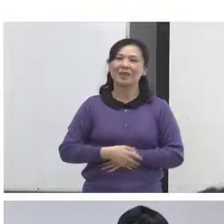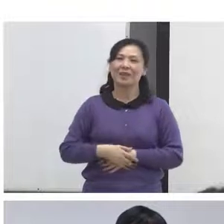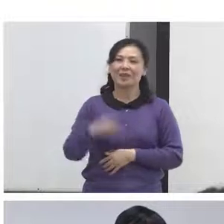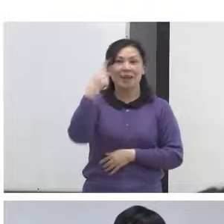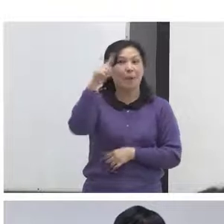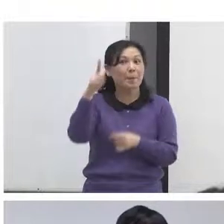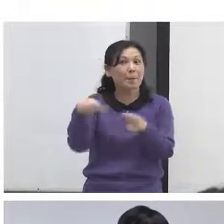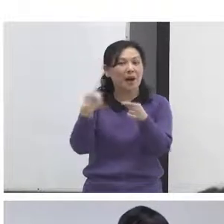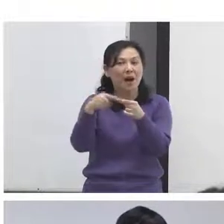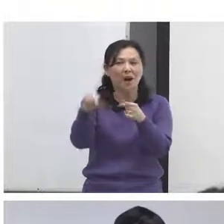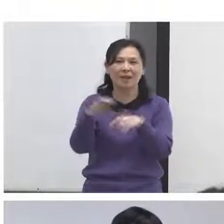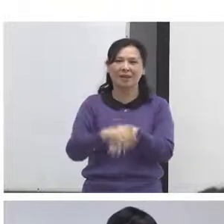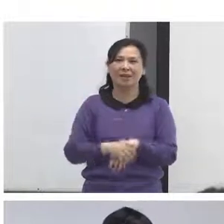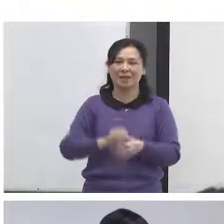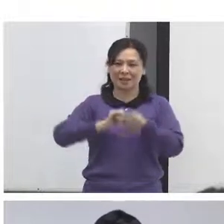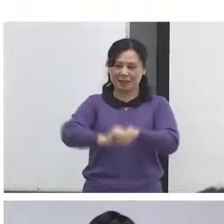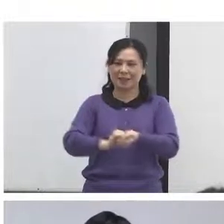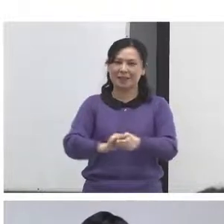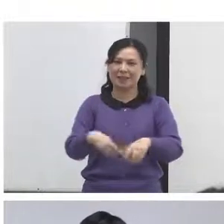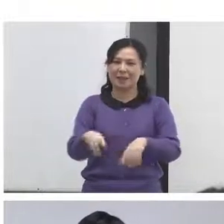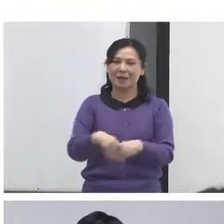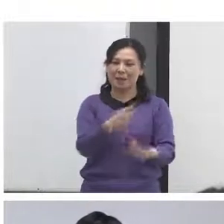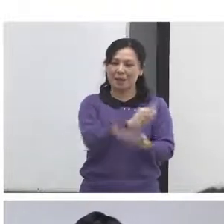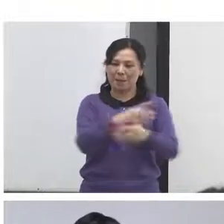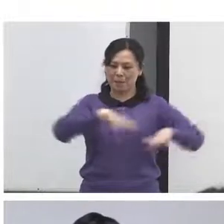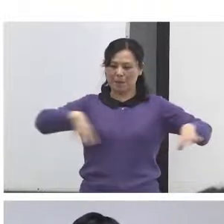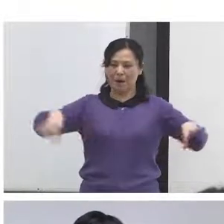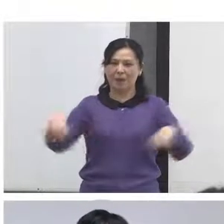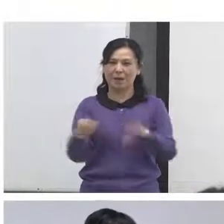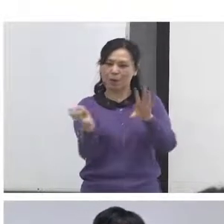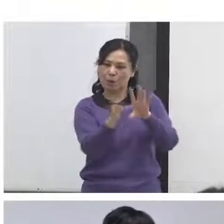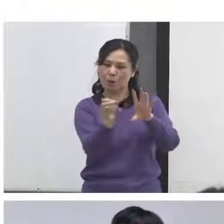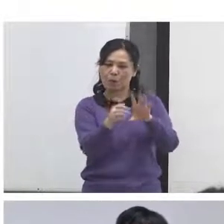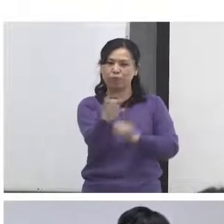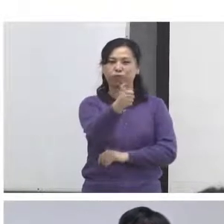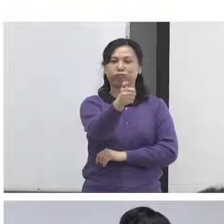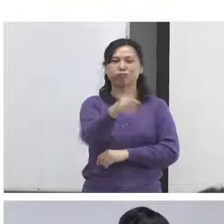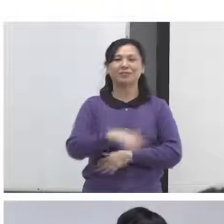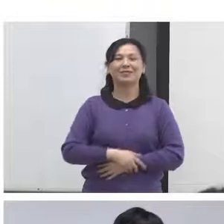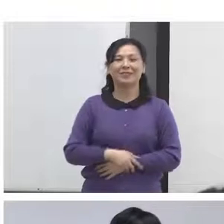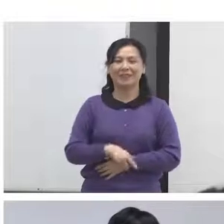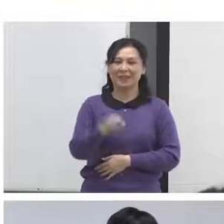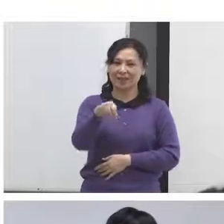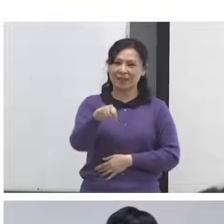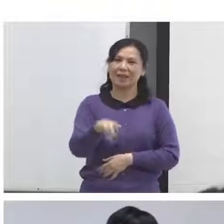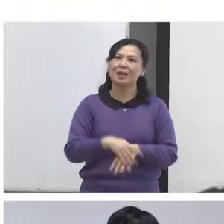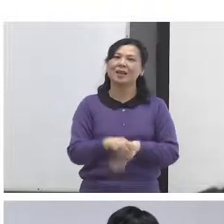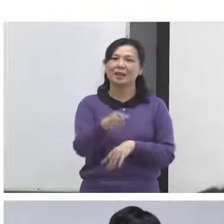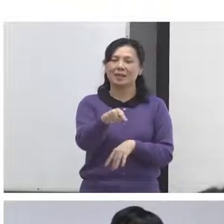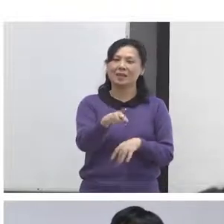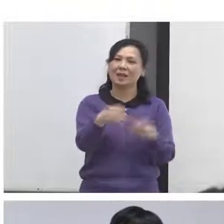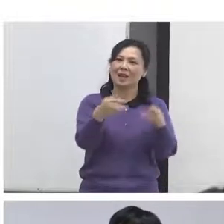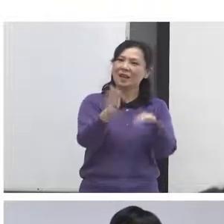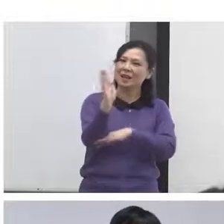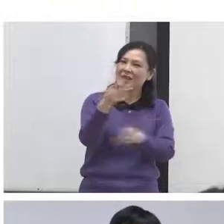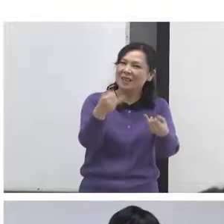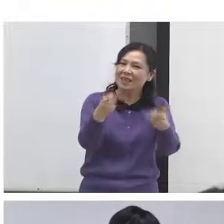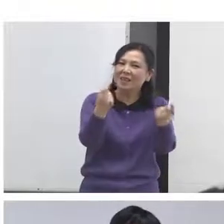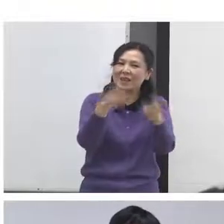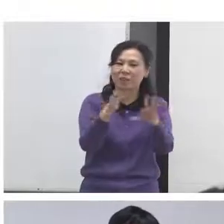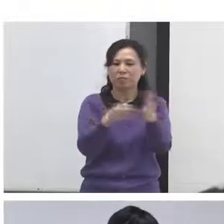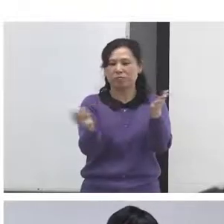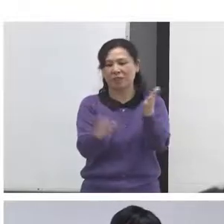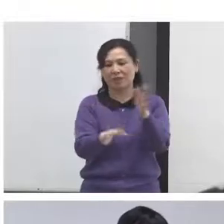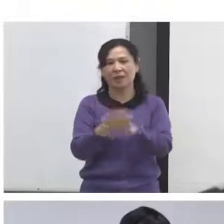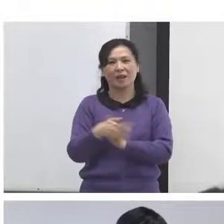KPI 定成就是50个，每个部会要丢50个资料集上去。那后来这个 KPI 已经被拿掉了，但是现在还是很多部会自己